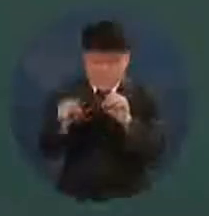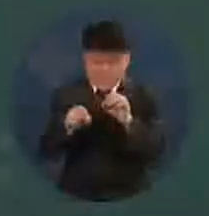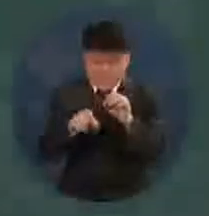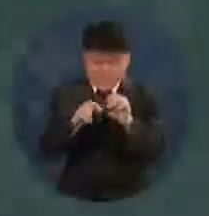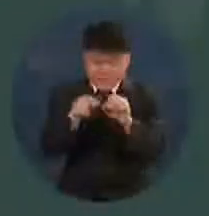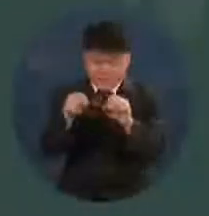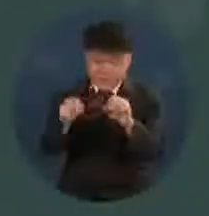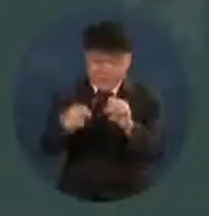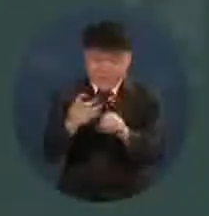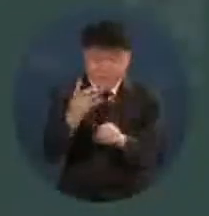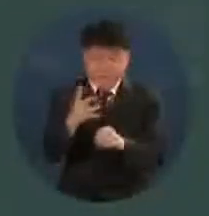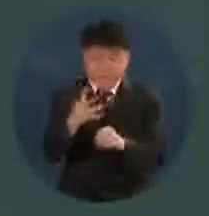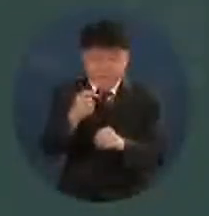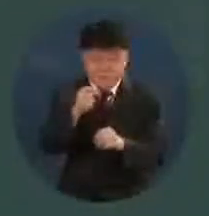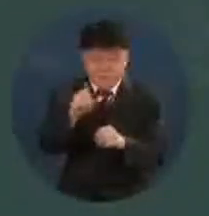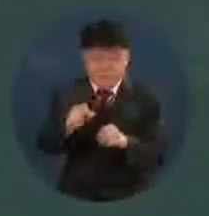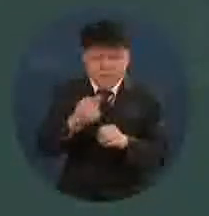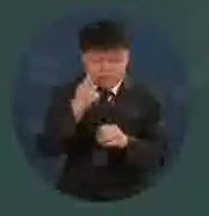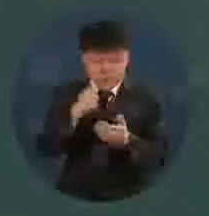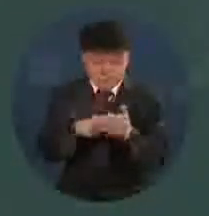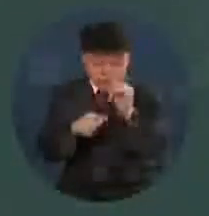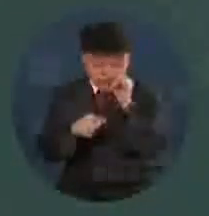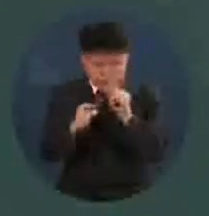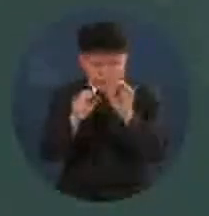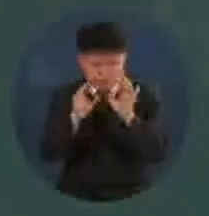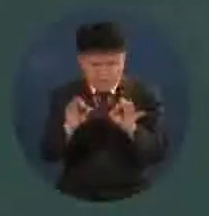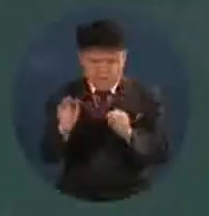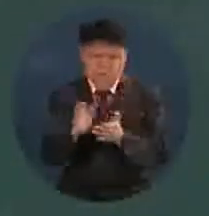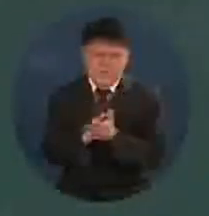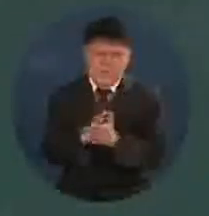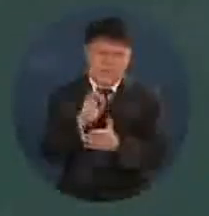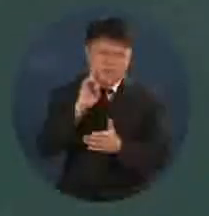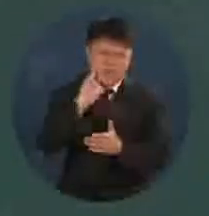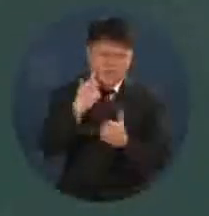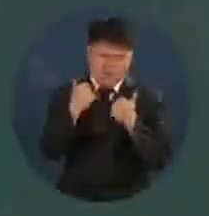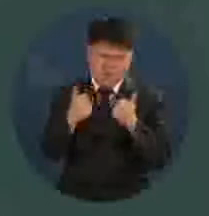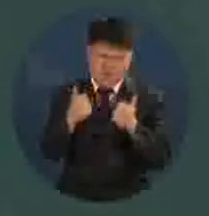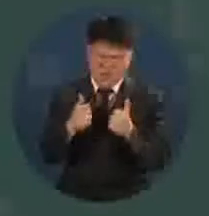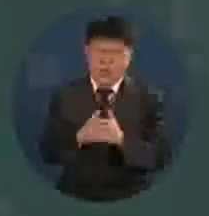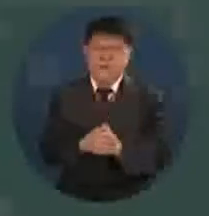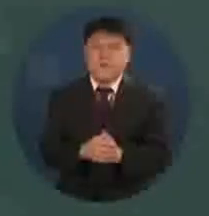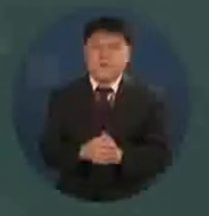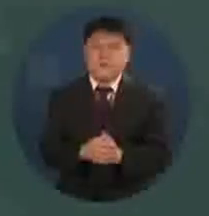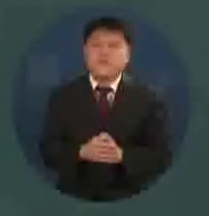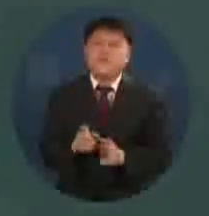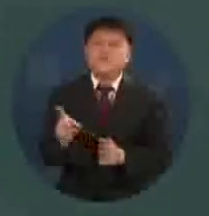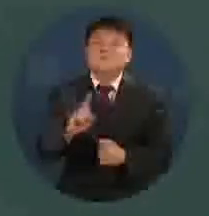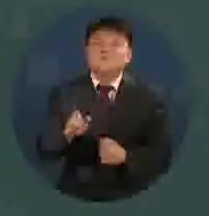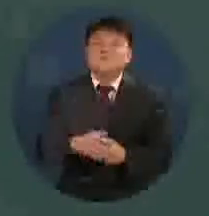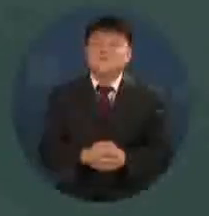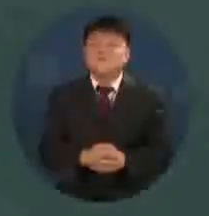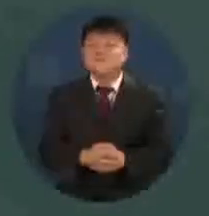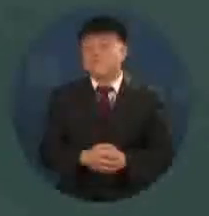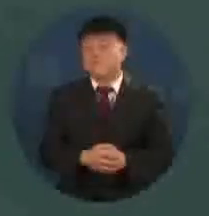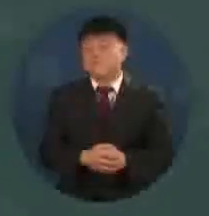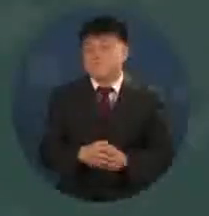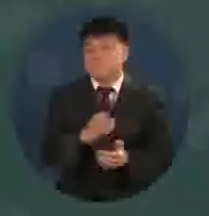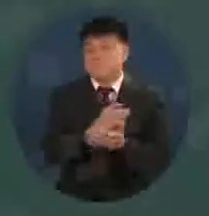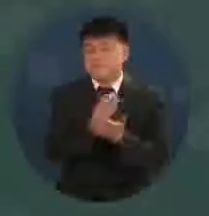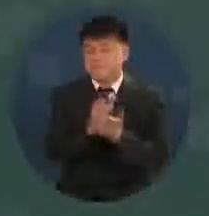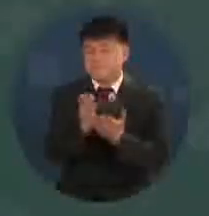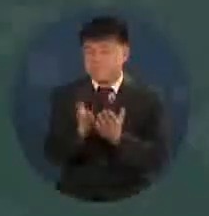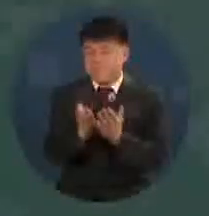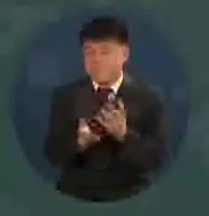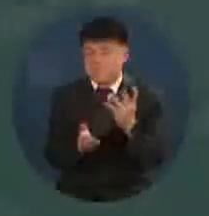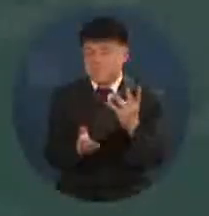네 개의 달이 보여요. 이렇게 너무 이쁩니다. 이렇게 점처럼 네 개가 보이게 됩니다. 그래서 그 네 개의